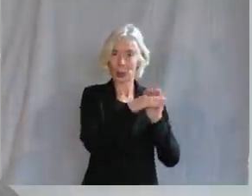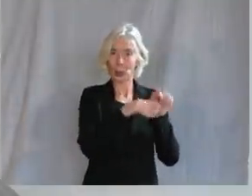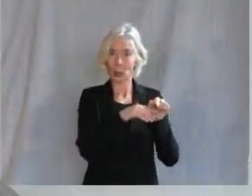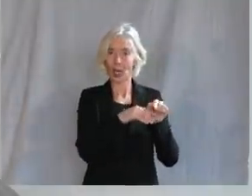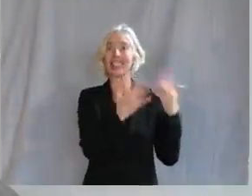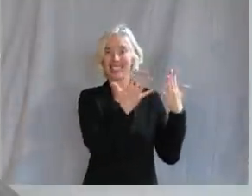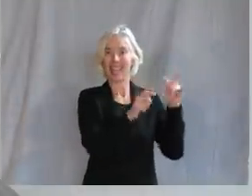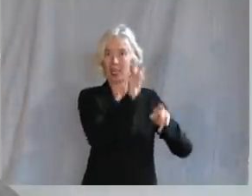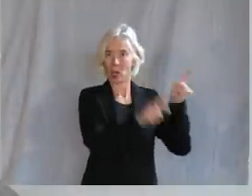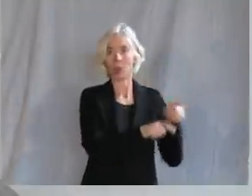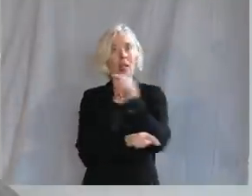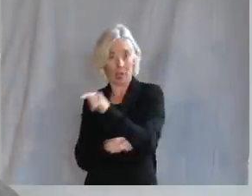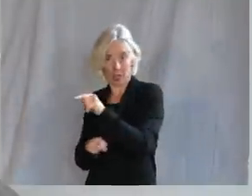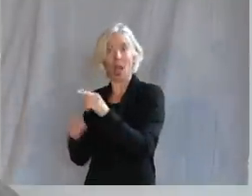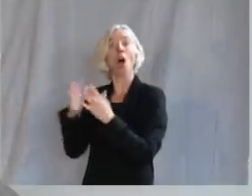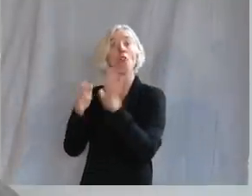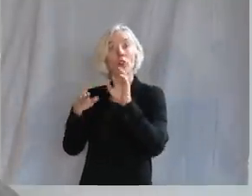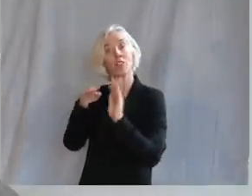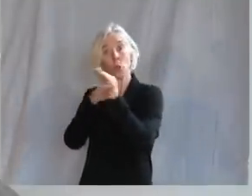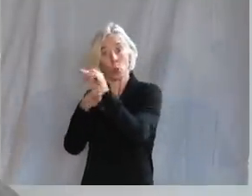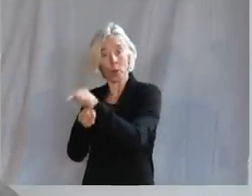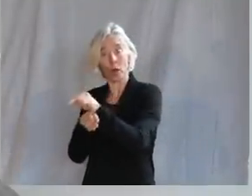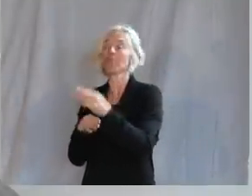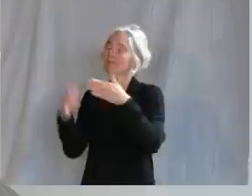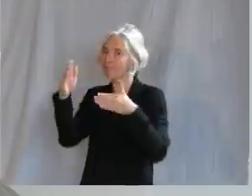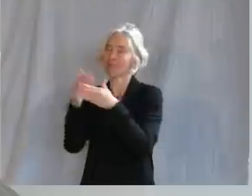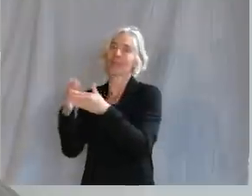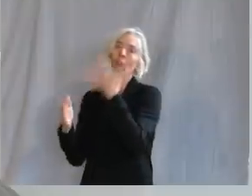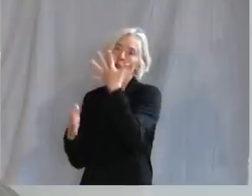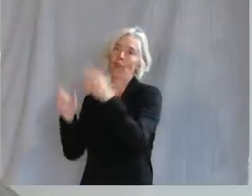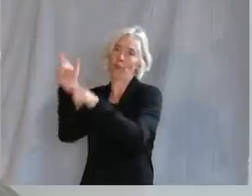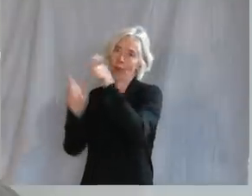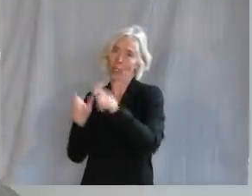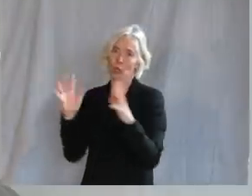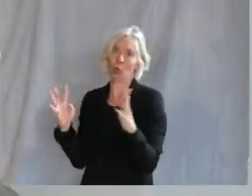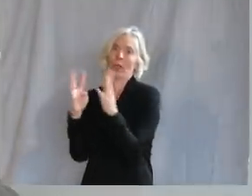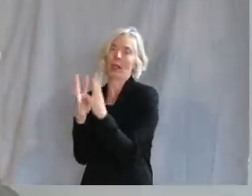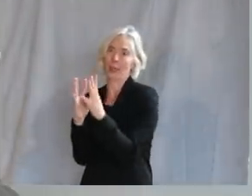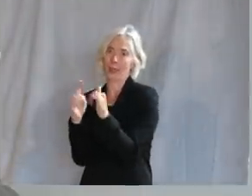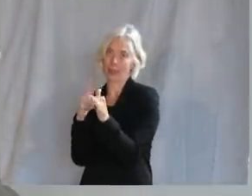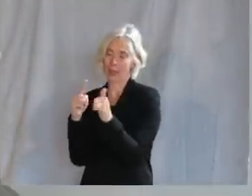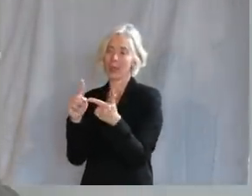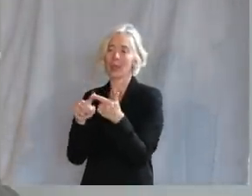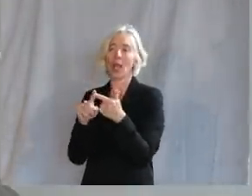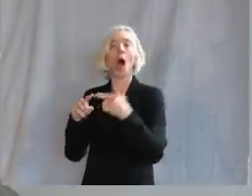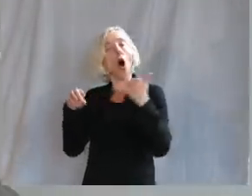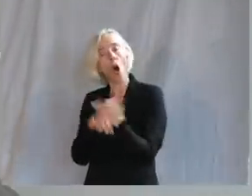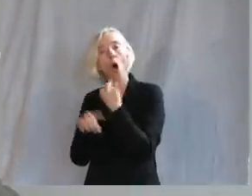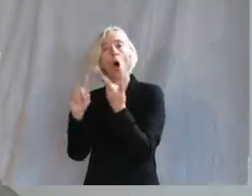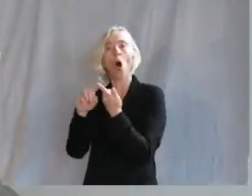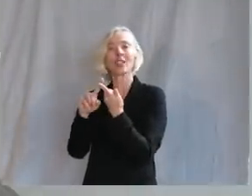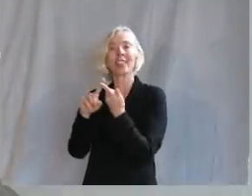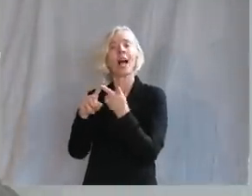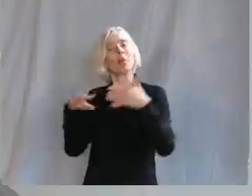Bei Veranstaltungen wie Hochzeiten, Beerdigungen, Geburtstage und so weiter dürfen in geschlossenen Räumen dann maximal